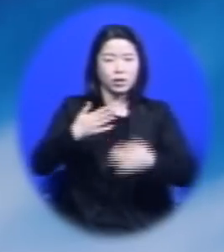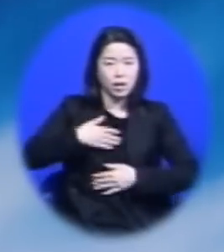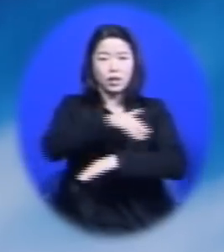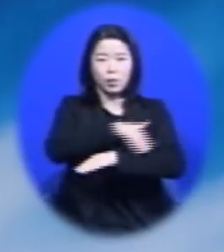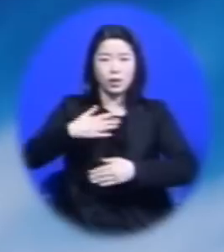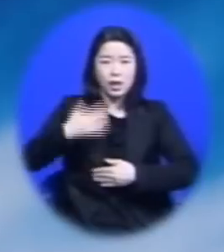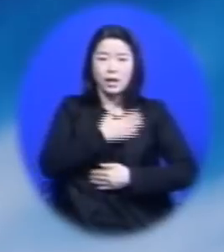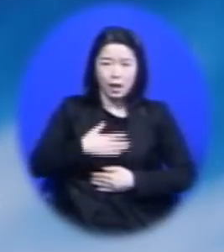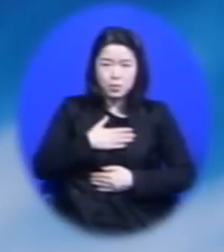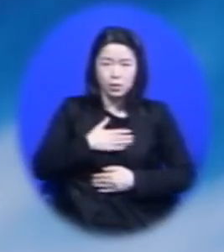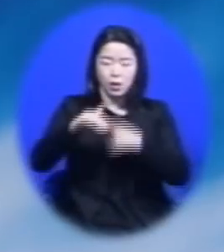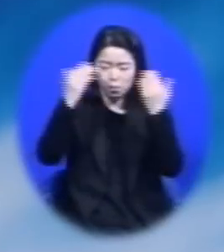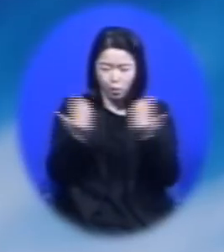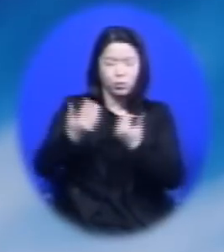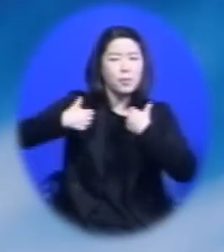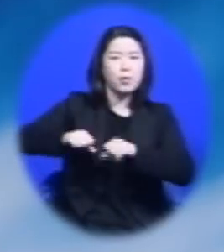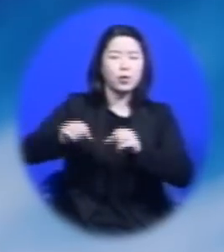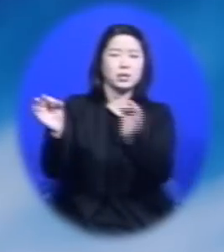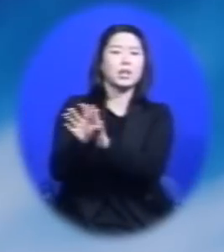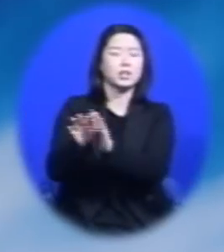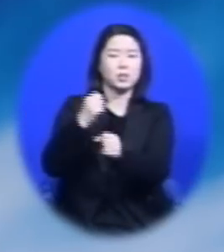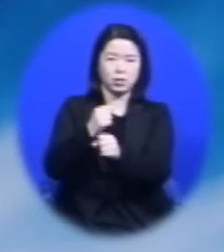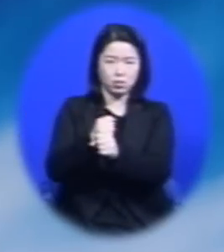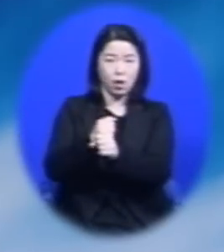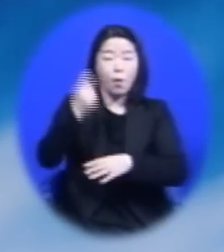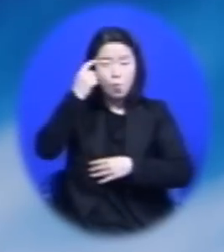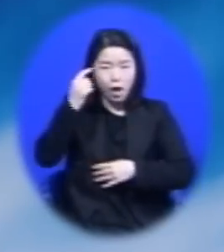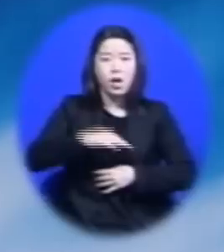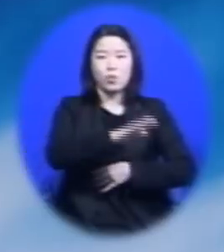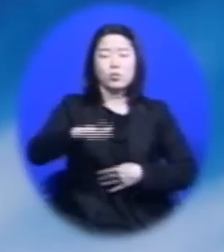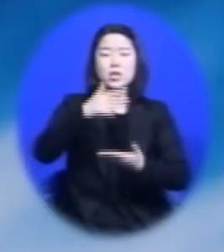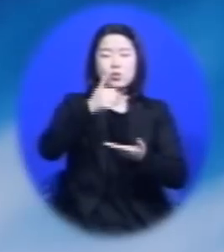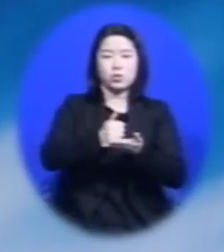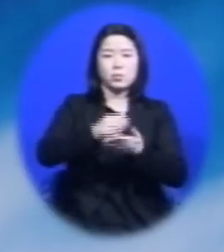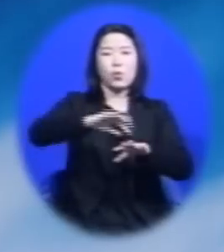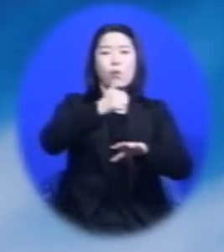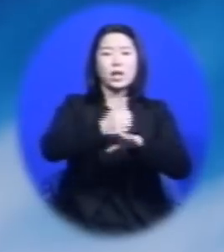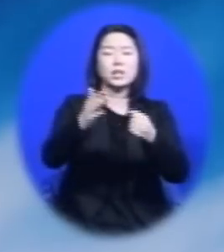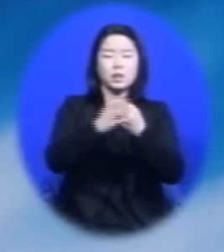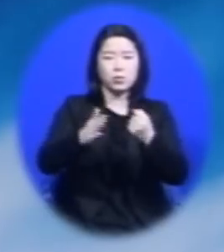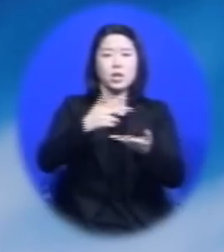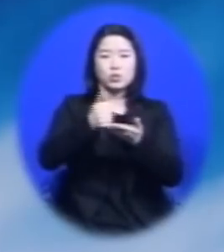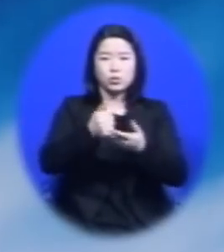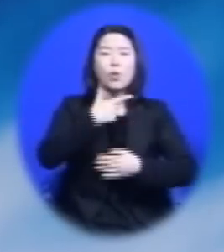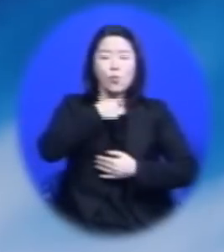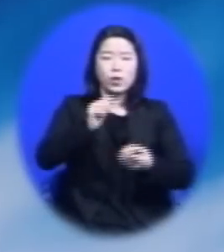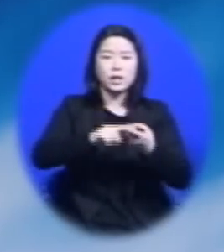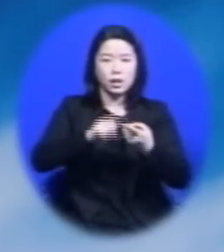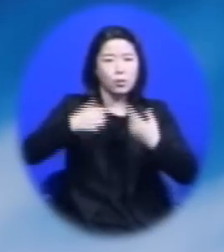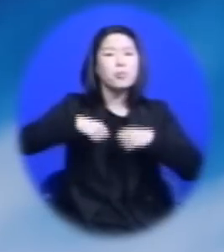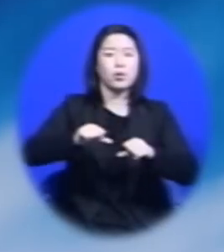감정을 다 꺾는 거예요 우리 주님이 왕이시니 주님이 원하시는 대로 꺾는 거예요 어느